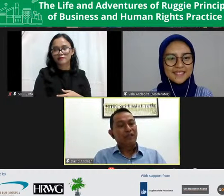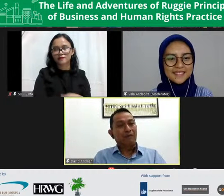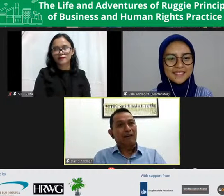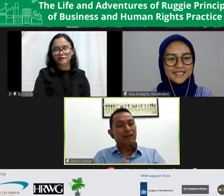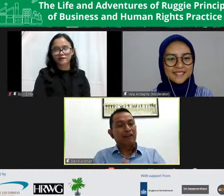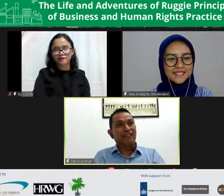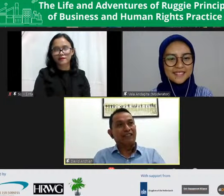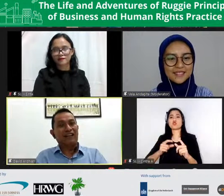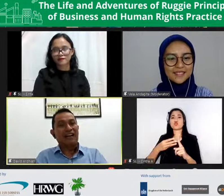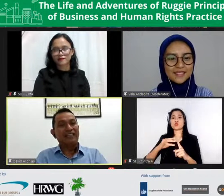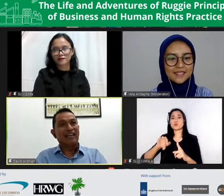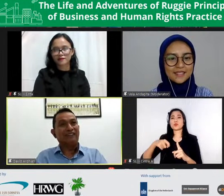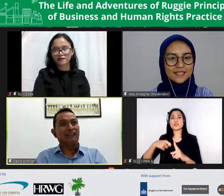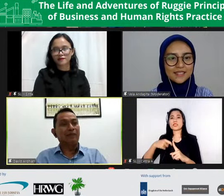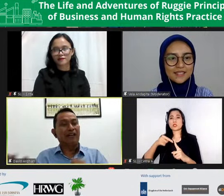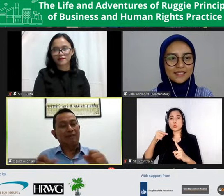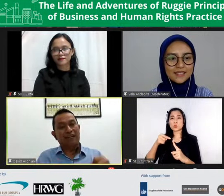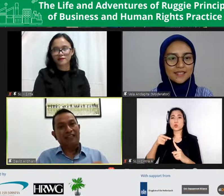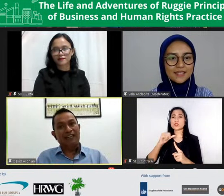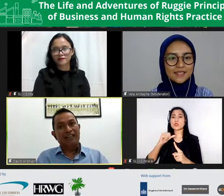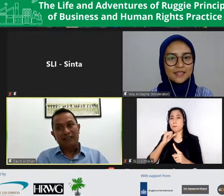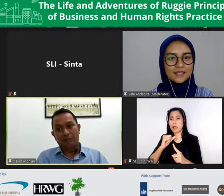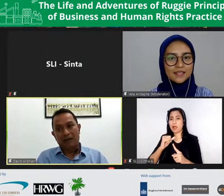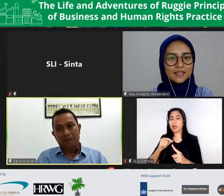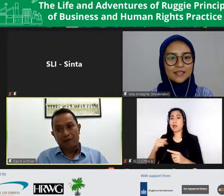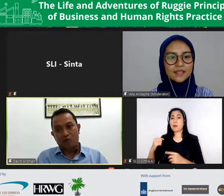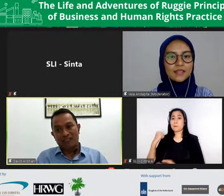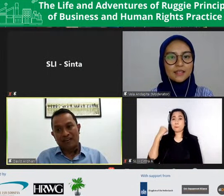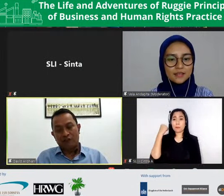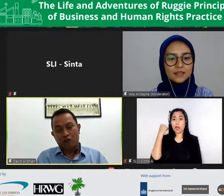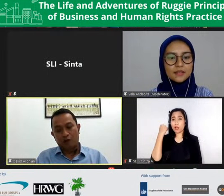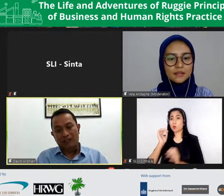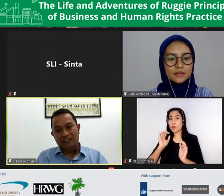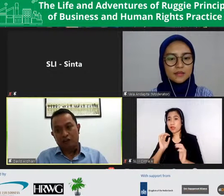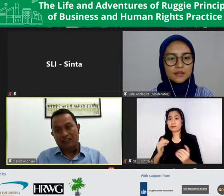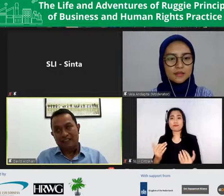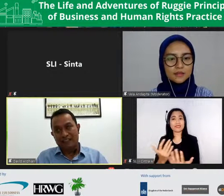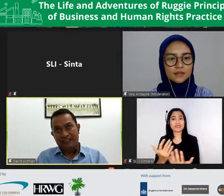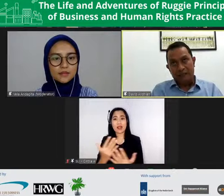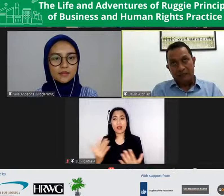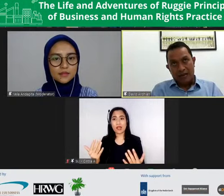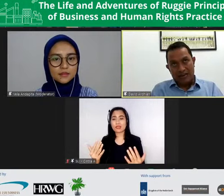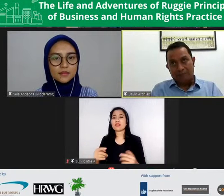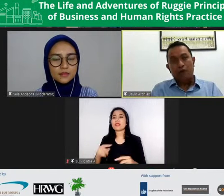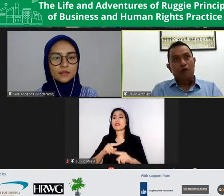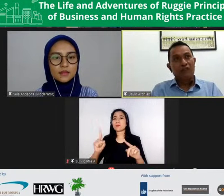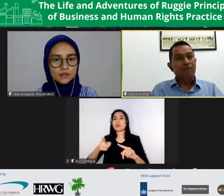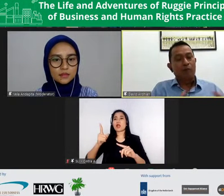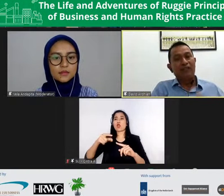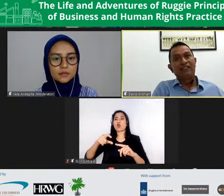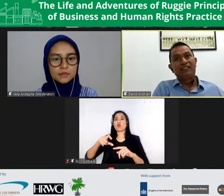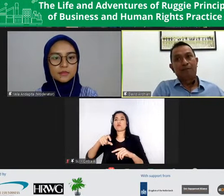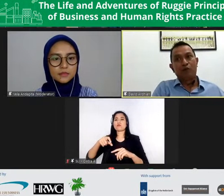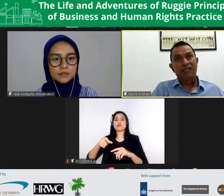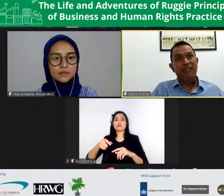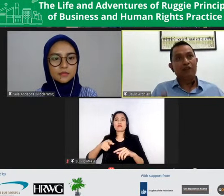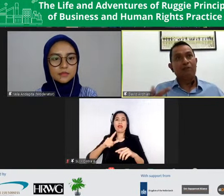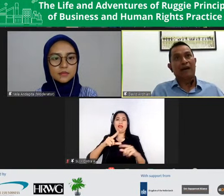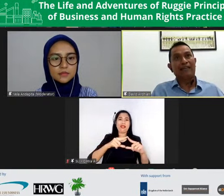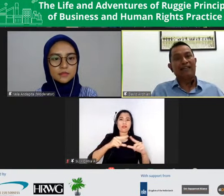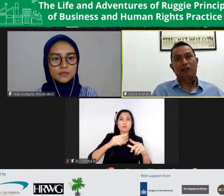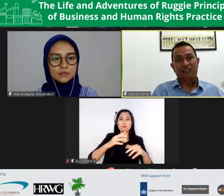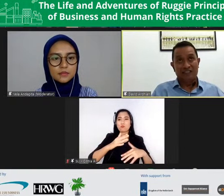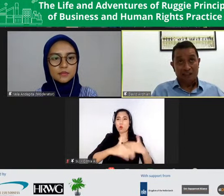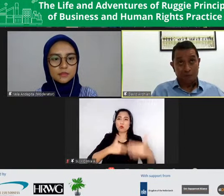pelakunya mayoritas adalah rakyat tapi paling tidak dari beberapa penguasaan corporate control tadi di alat produksi maupun didistribusi itu